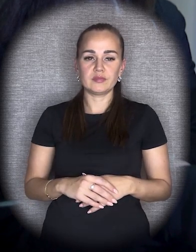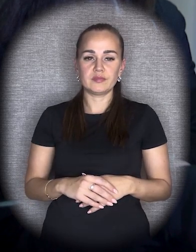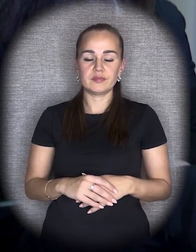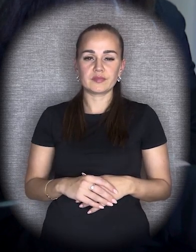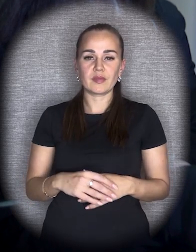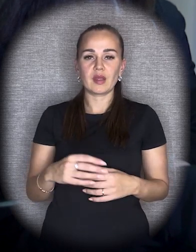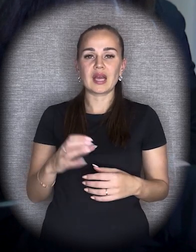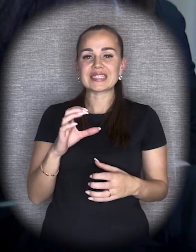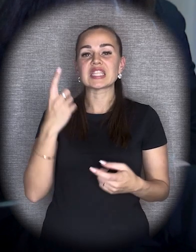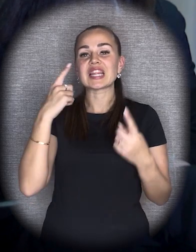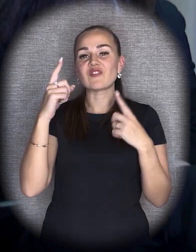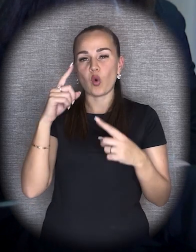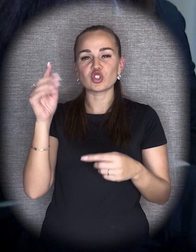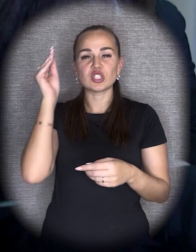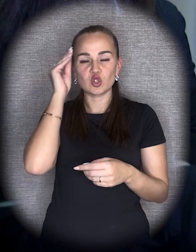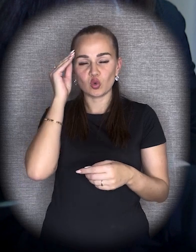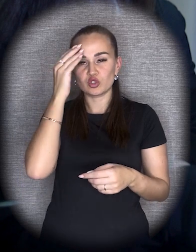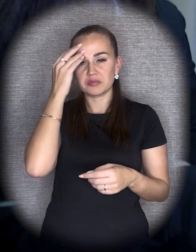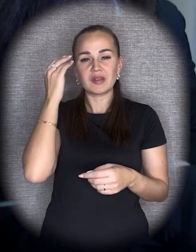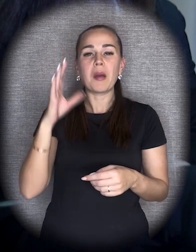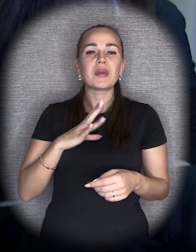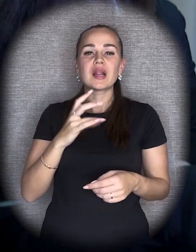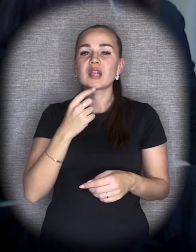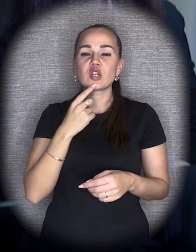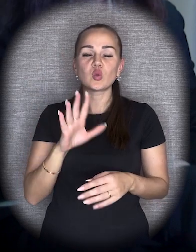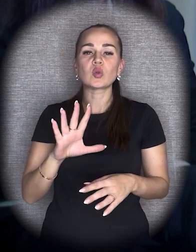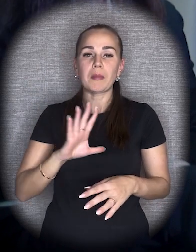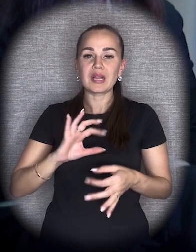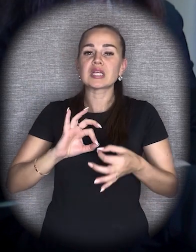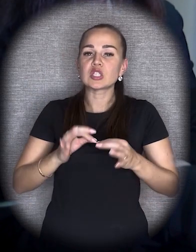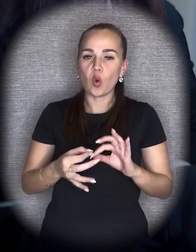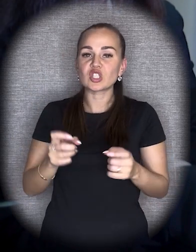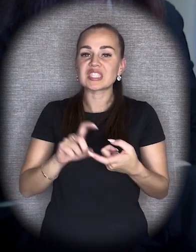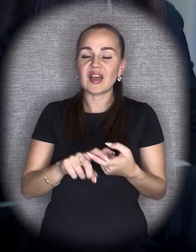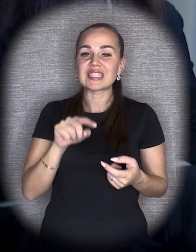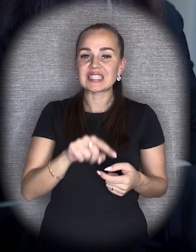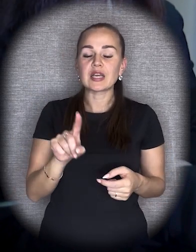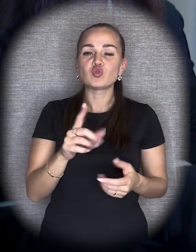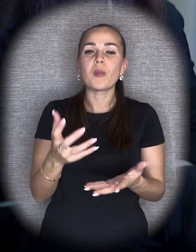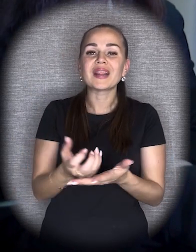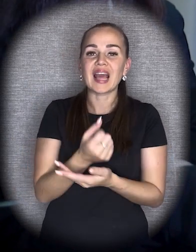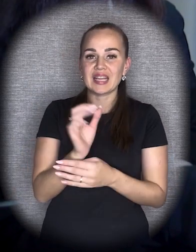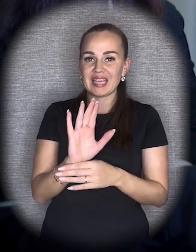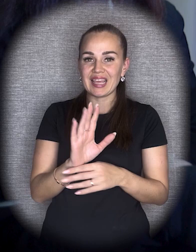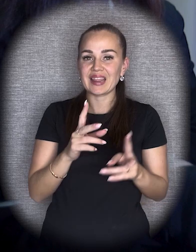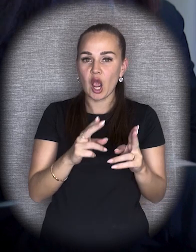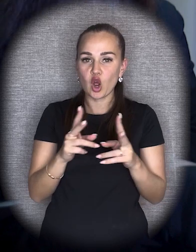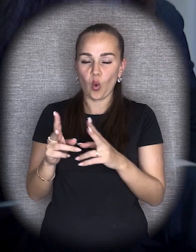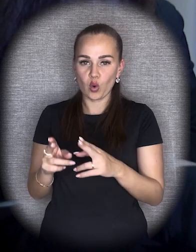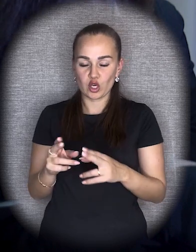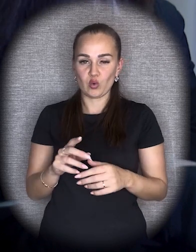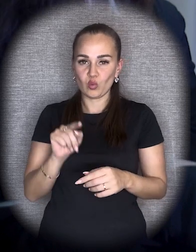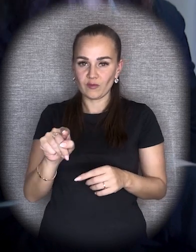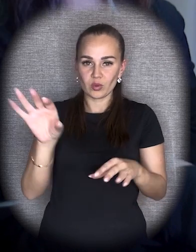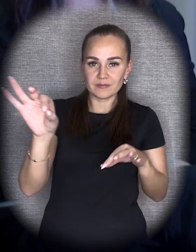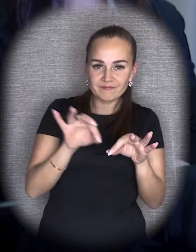скажем так, я не знаю, с творческой точки зрения. Это было не трудно, но вот очень было много сложностей, связанных с тем, чтобы найти ту хронику, которую хотелось